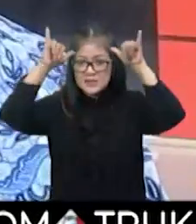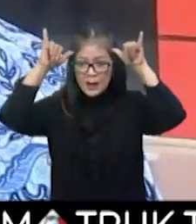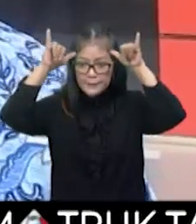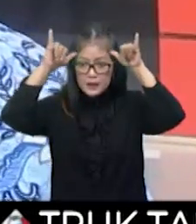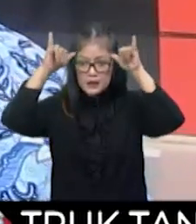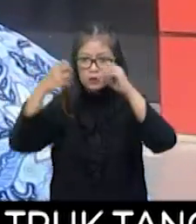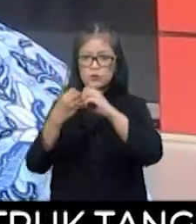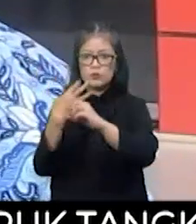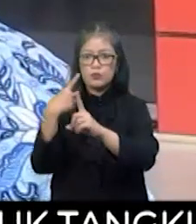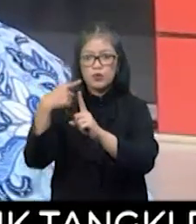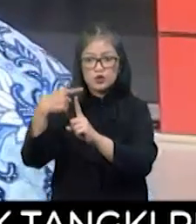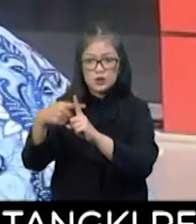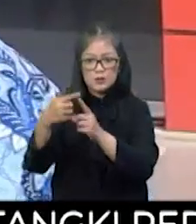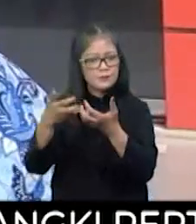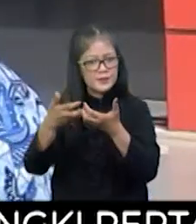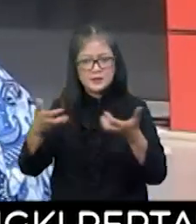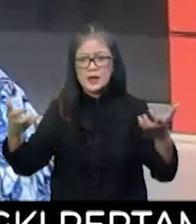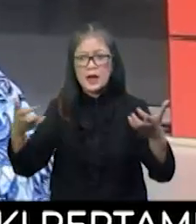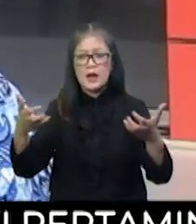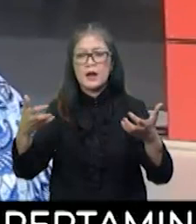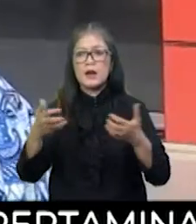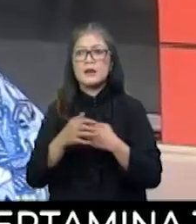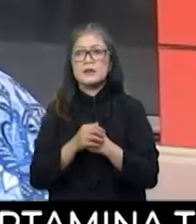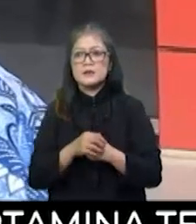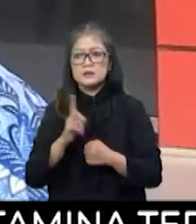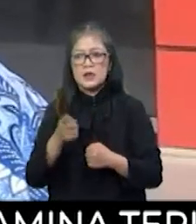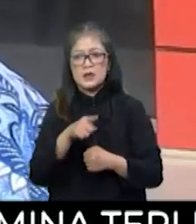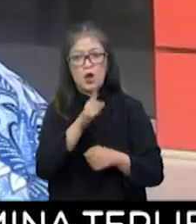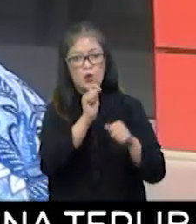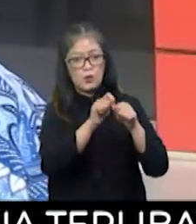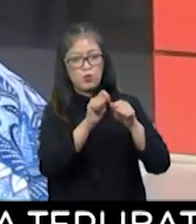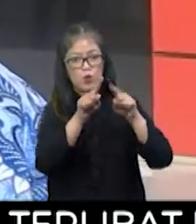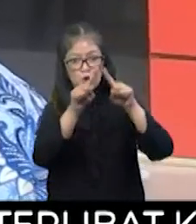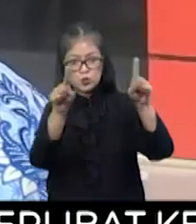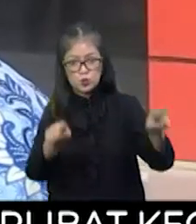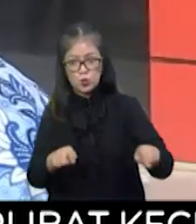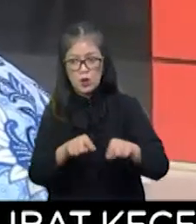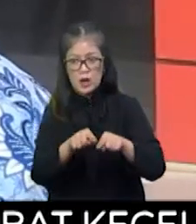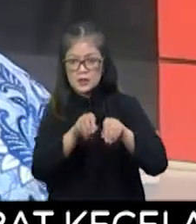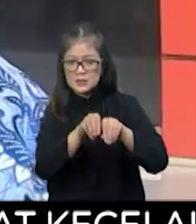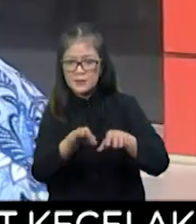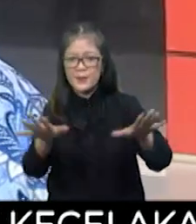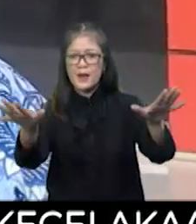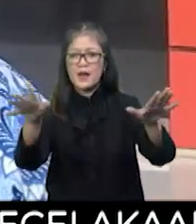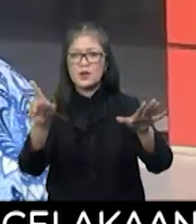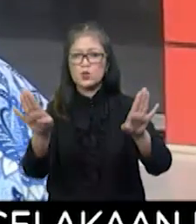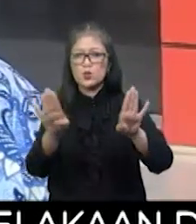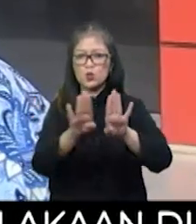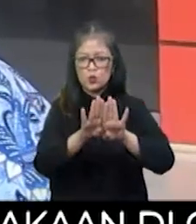Salah satunya kita buat surat edaran. Edaran untuk penutupan. Ya. Selama berapa lama, Pak?